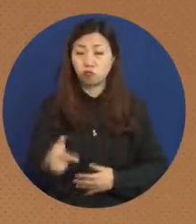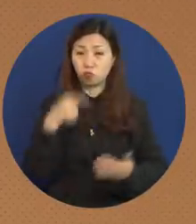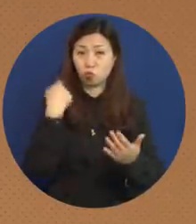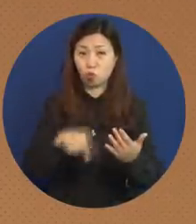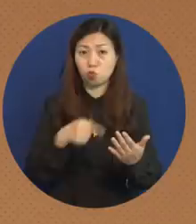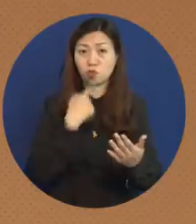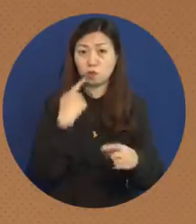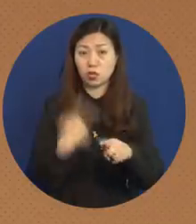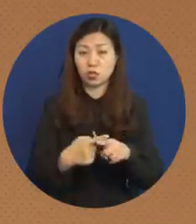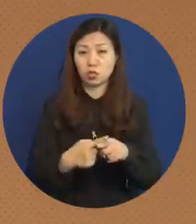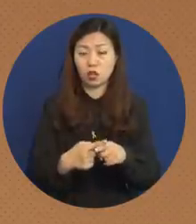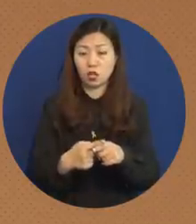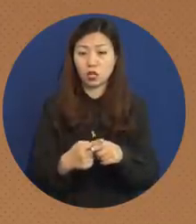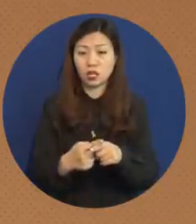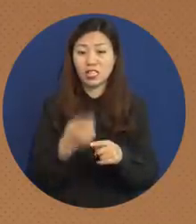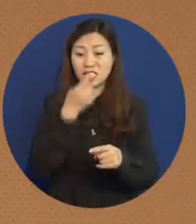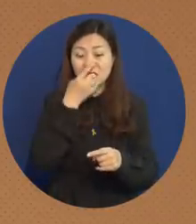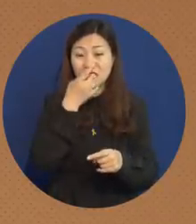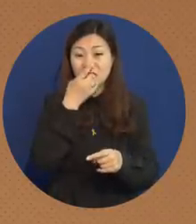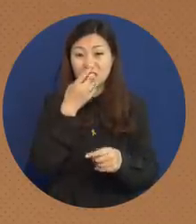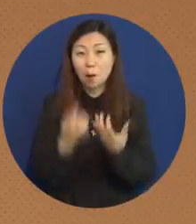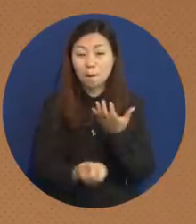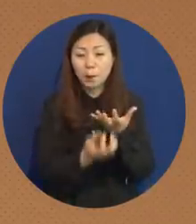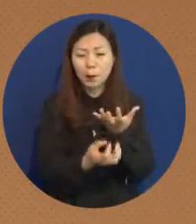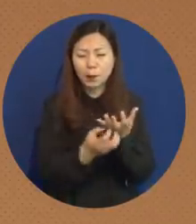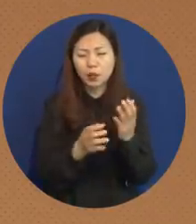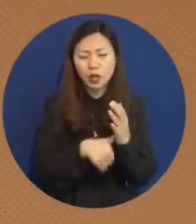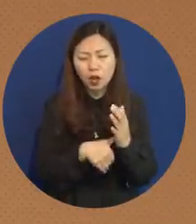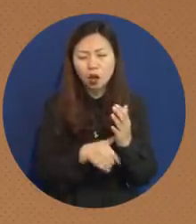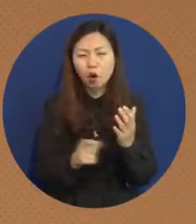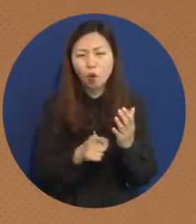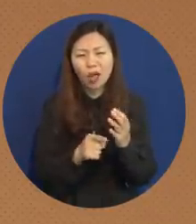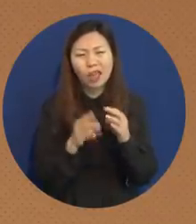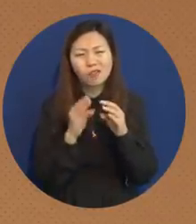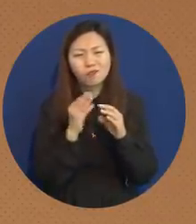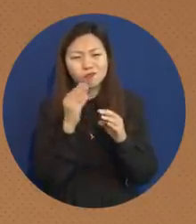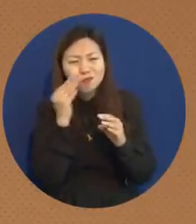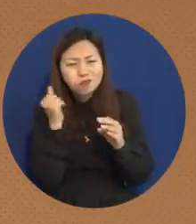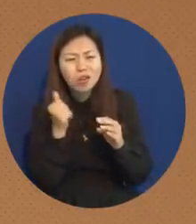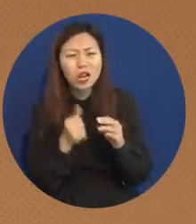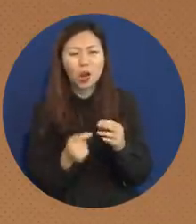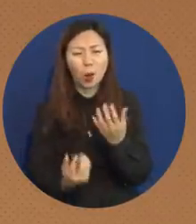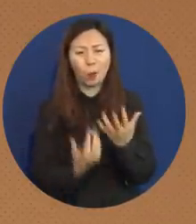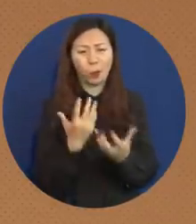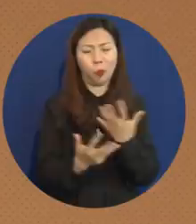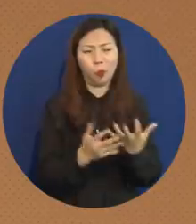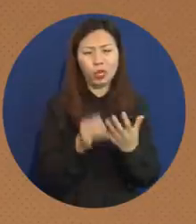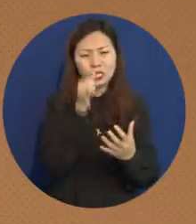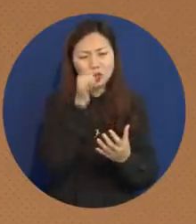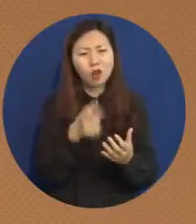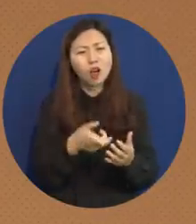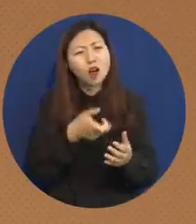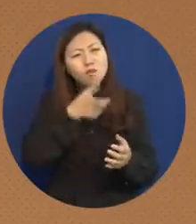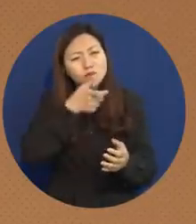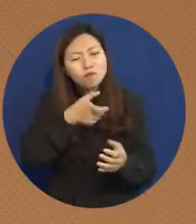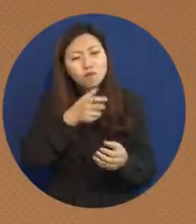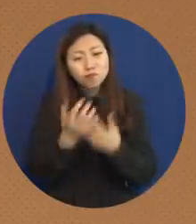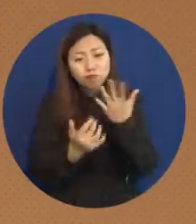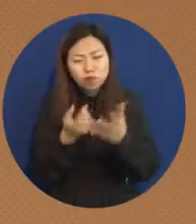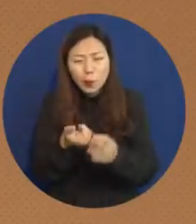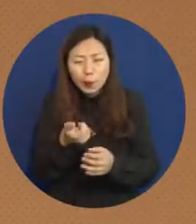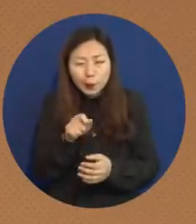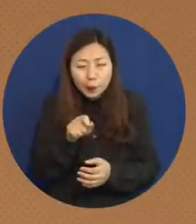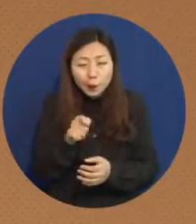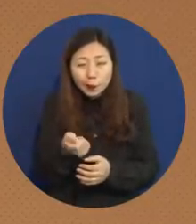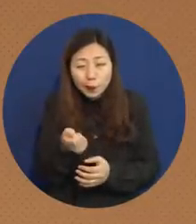게. 예를 들면 밥을 할 때, 어떻게 하니 타더라, 어떻게 하니 죽밥이더라, 어떻게 하니 층밥이 되더라, 불을 어떻게 세게 했다가,